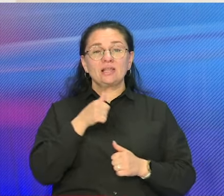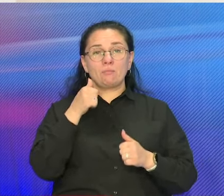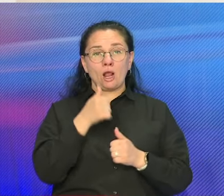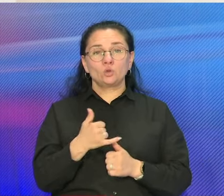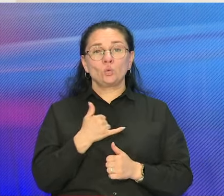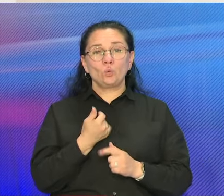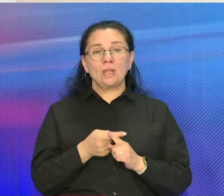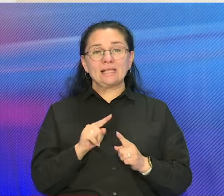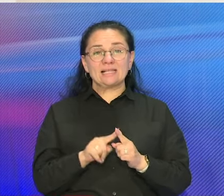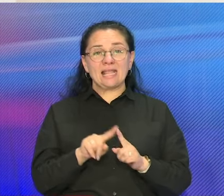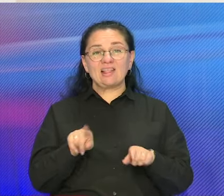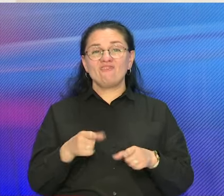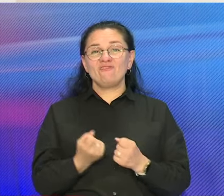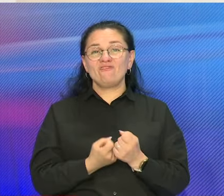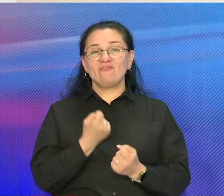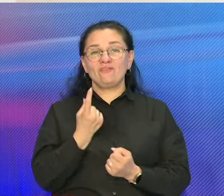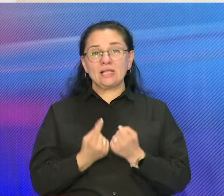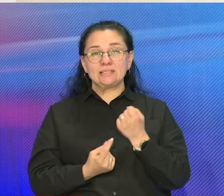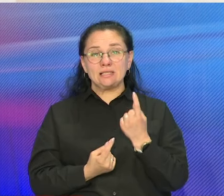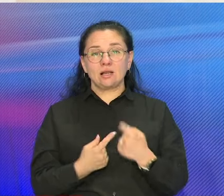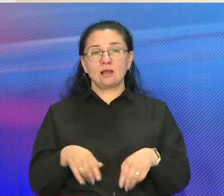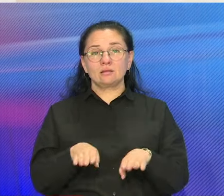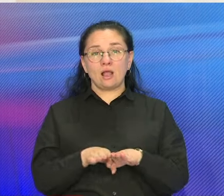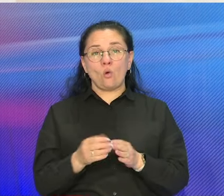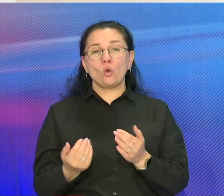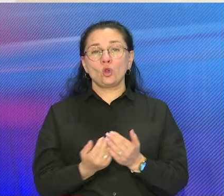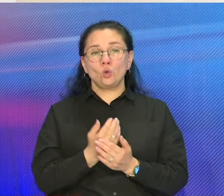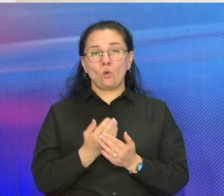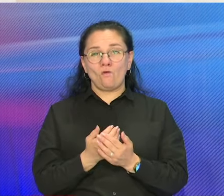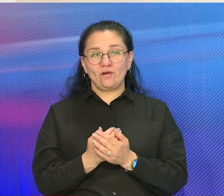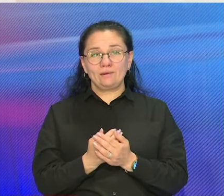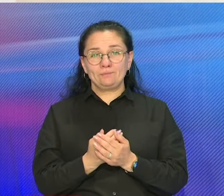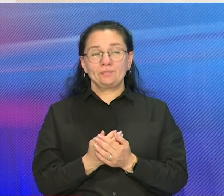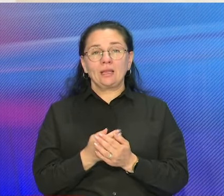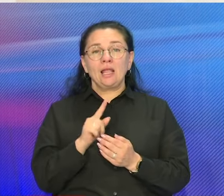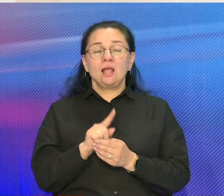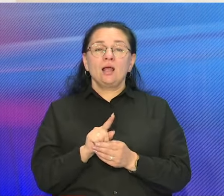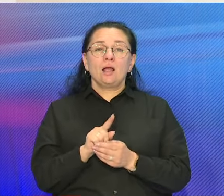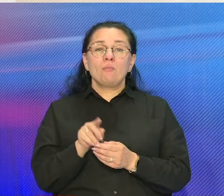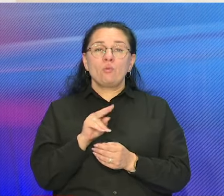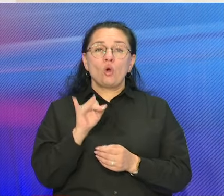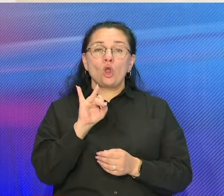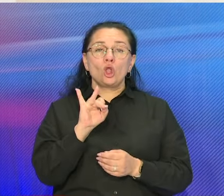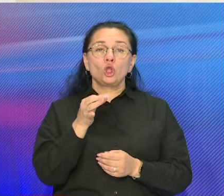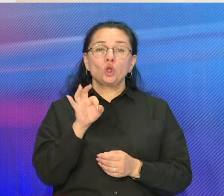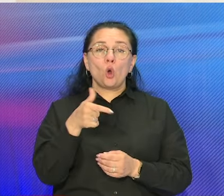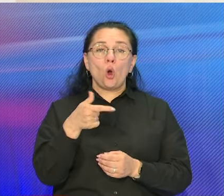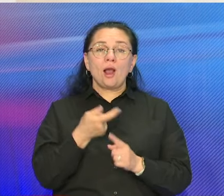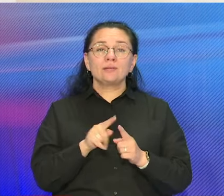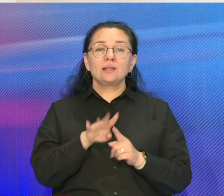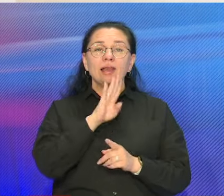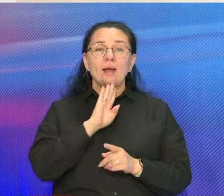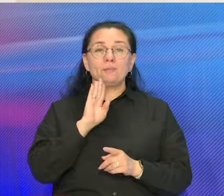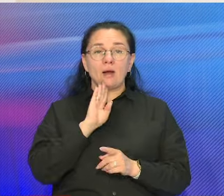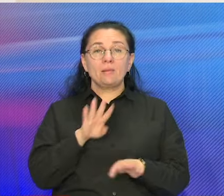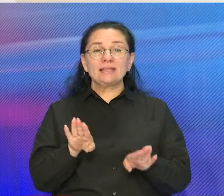возник такой новый для нас курс по самодава йоге для мам Также